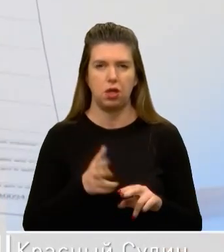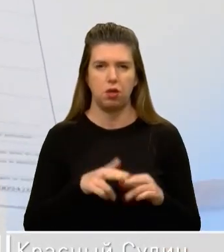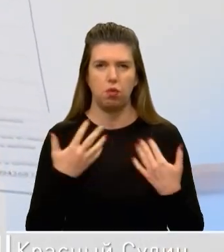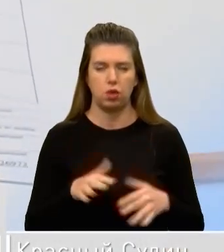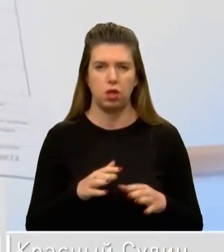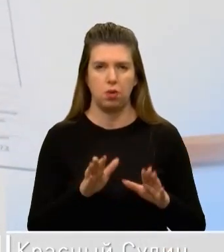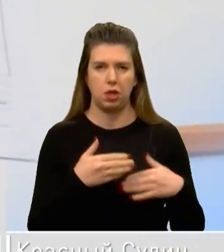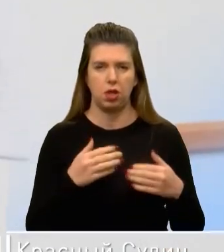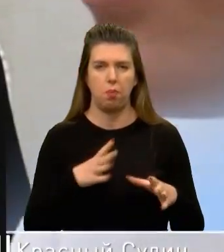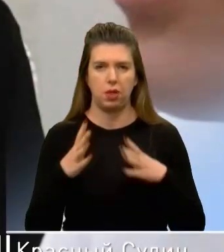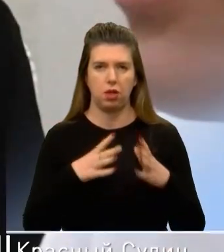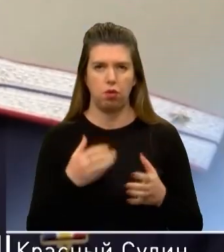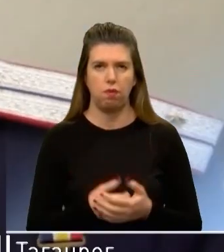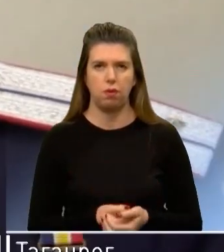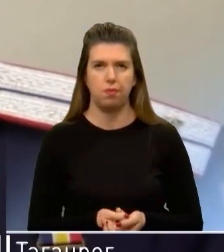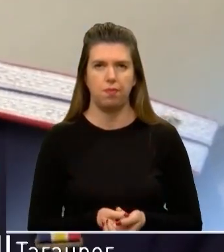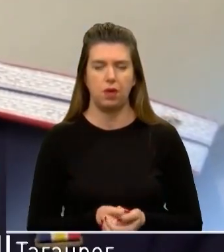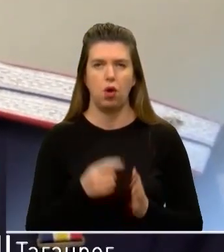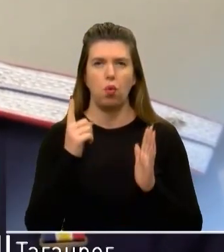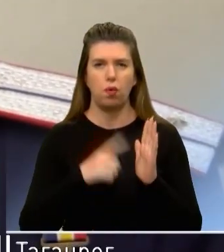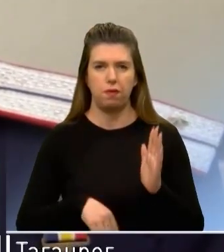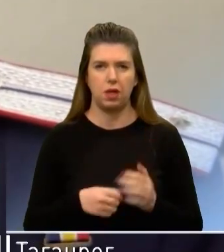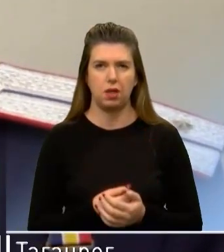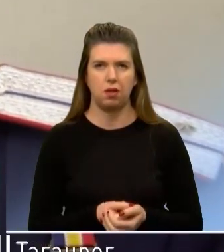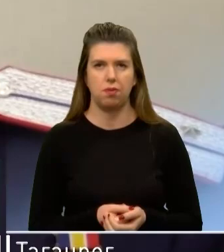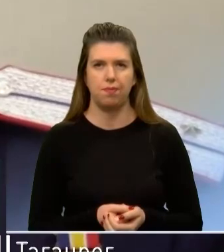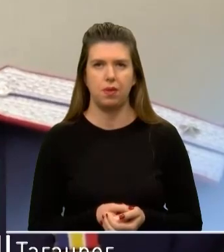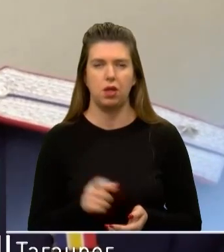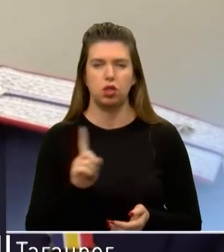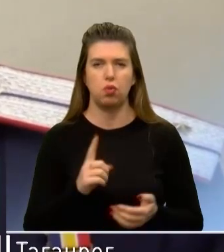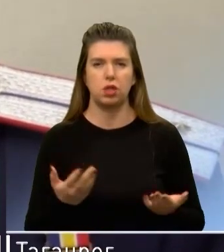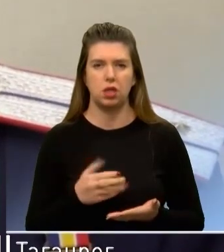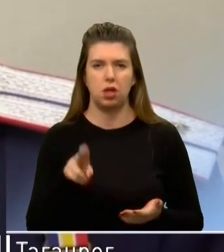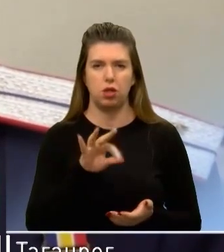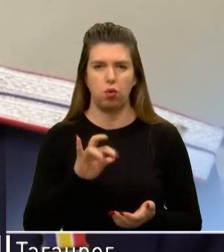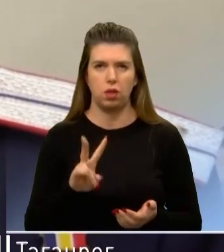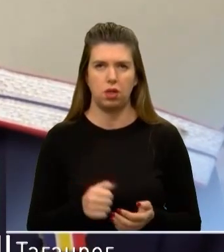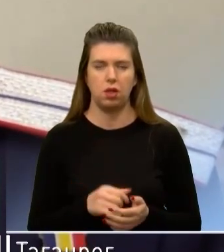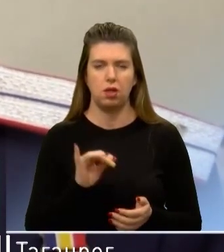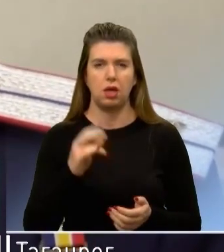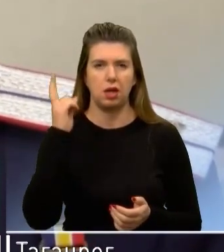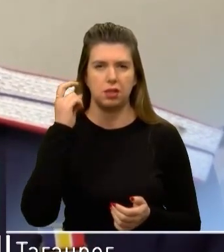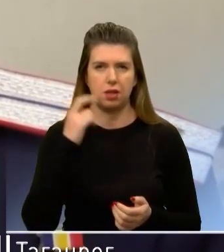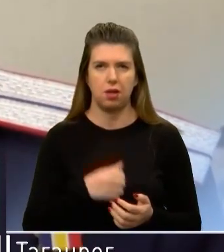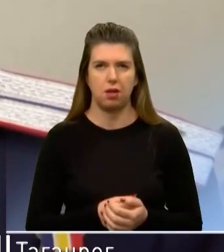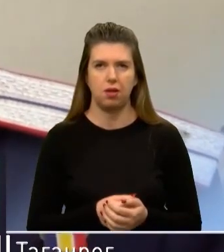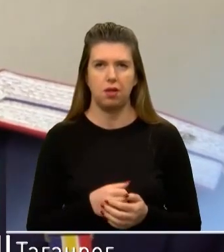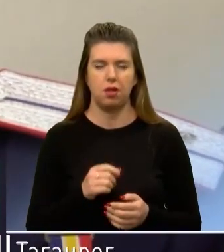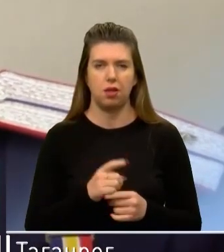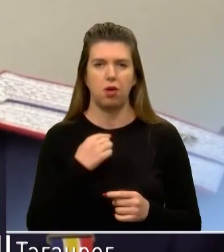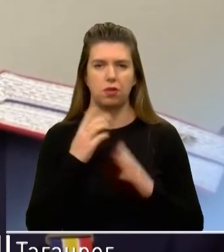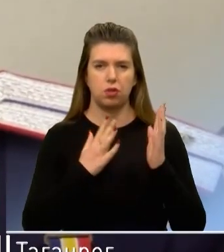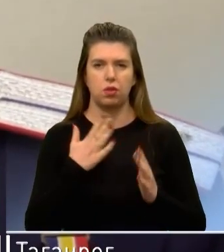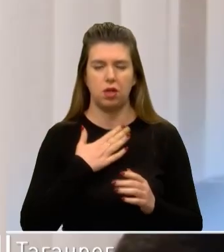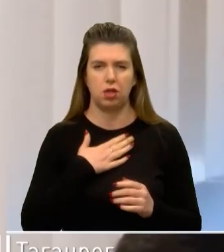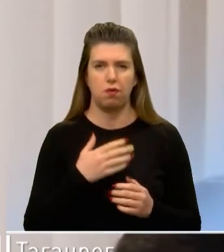уже прошли подготов уверен что жители Дона и казаки проголосуют за